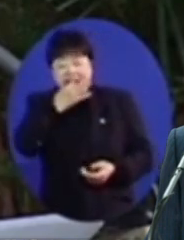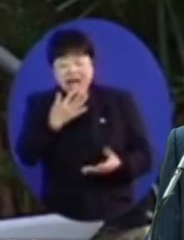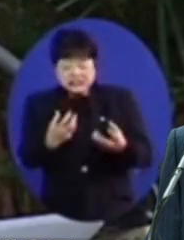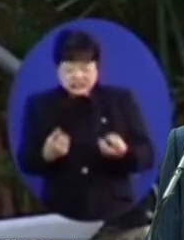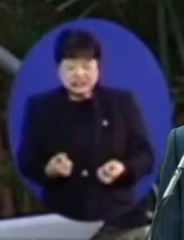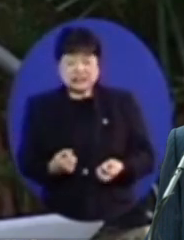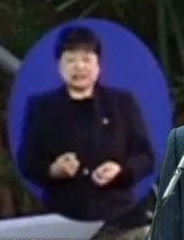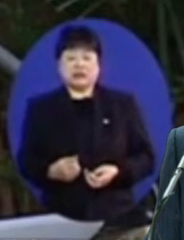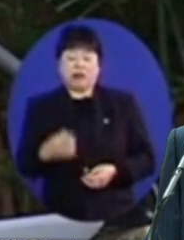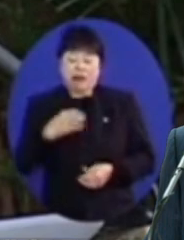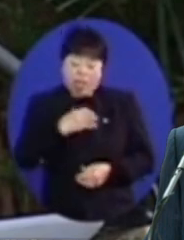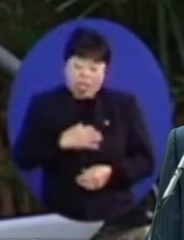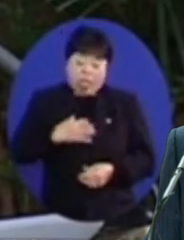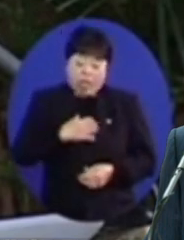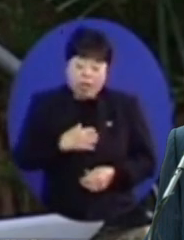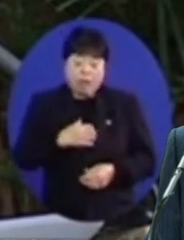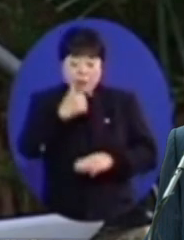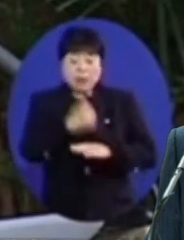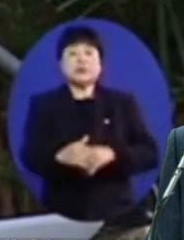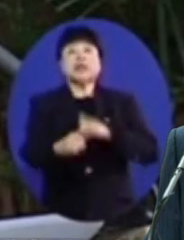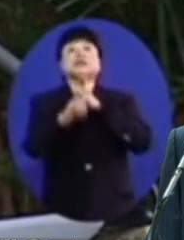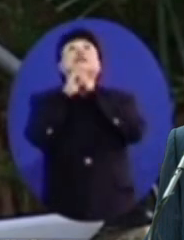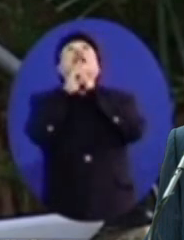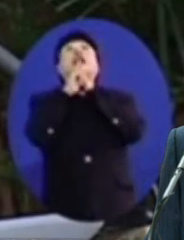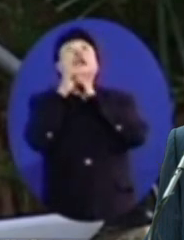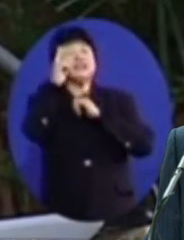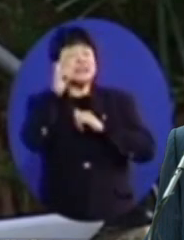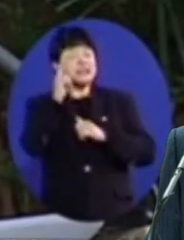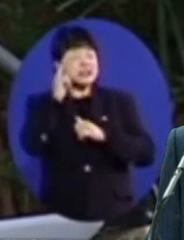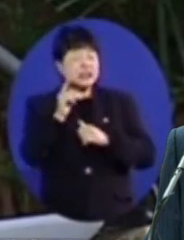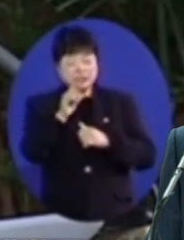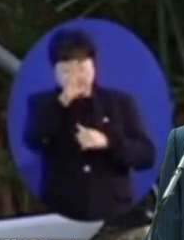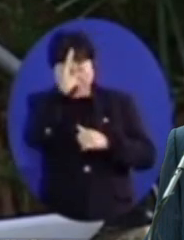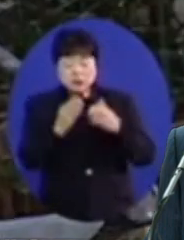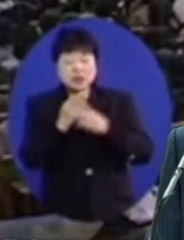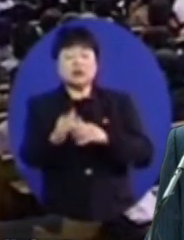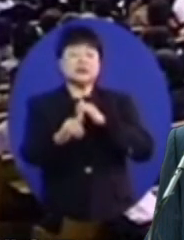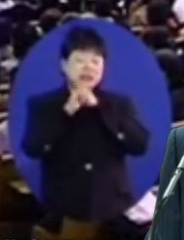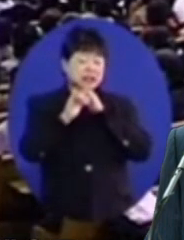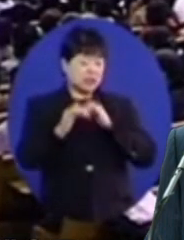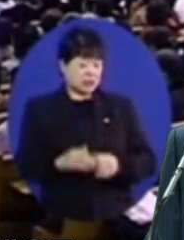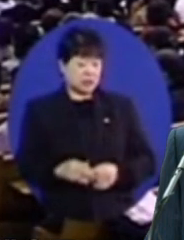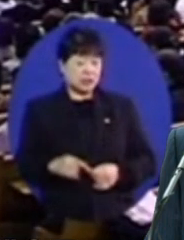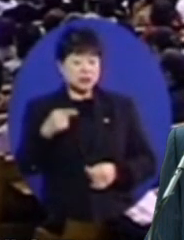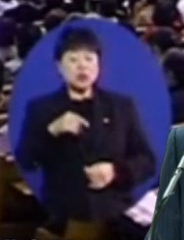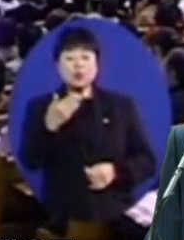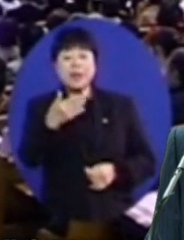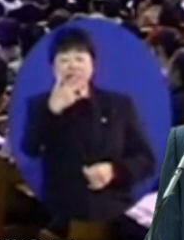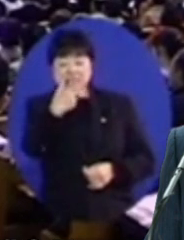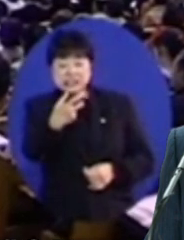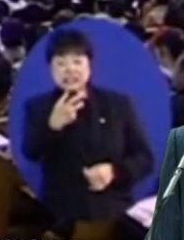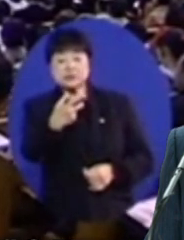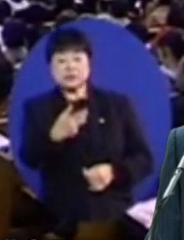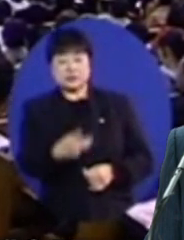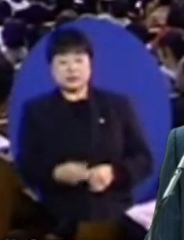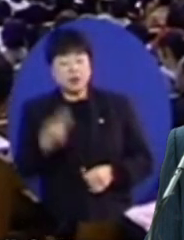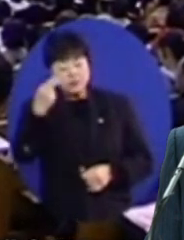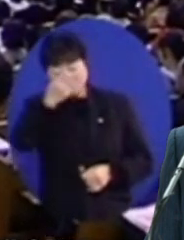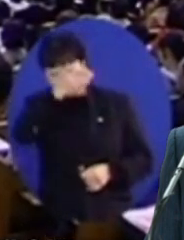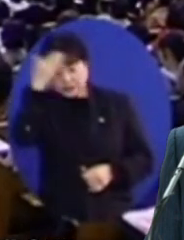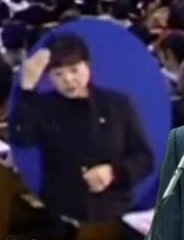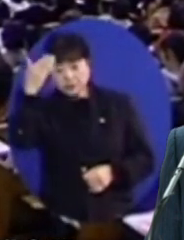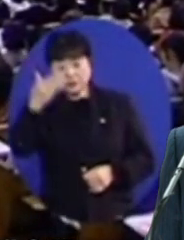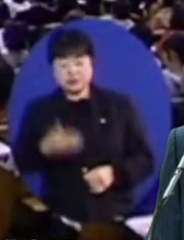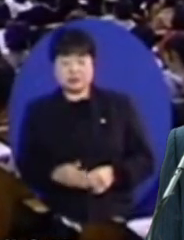치고서 욕심 부리다가 스트레스 걸려서 자살하고 말한 것입니다 1970년 미국 청소년들의 우상이었던